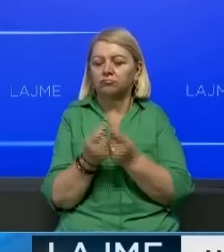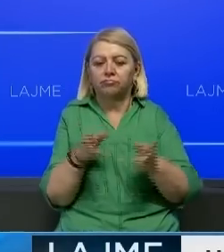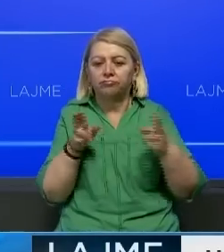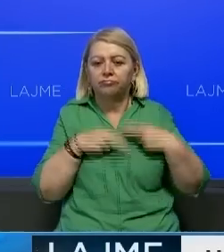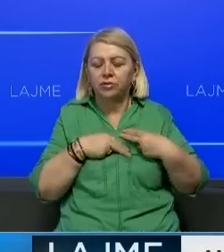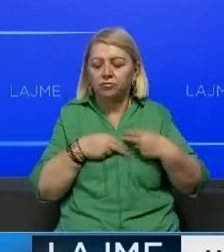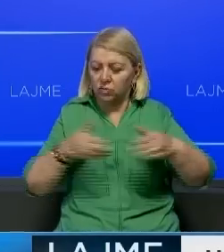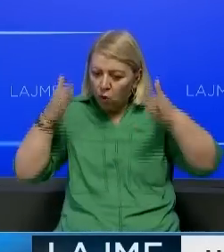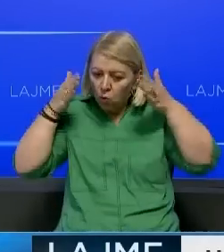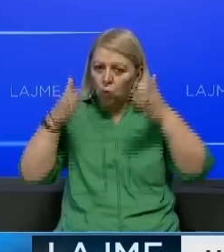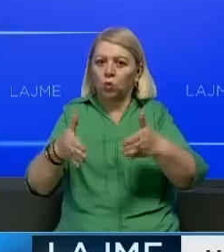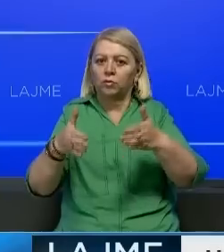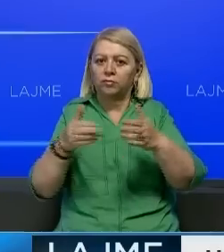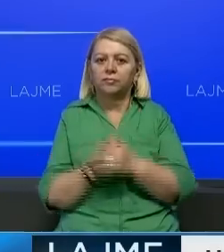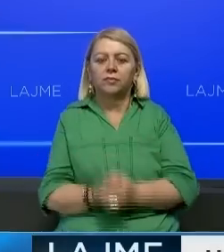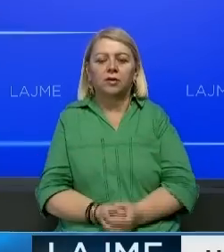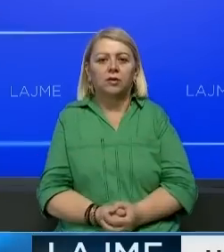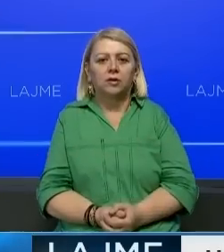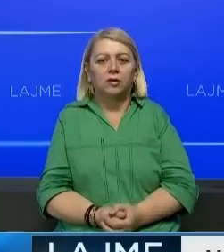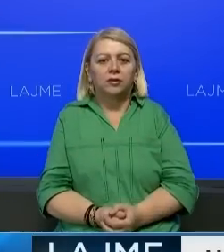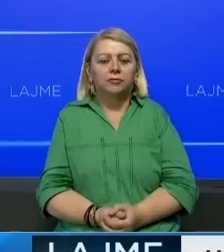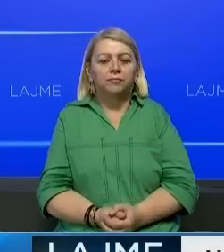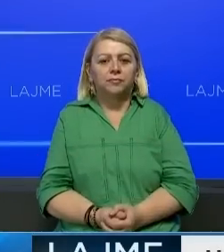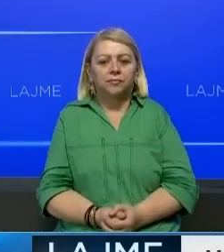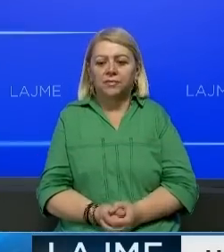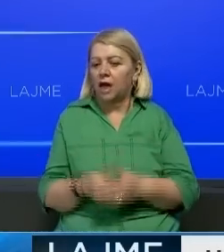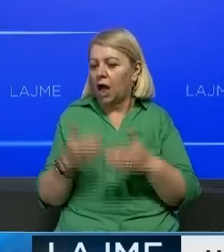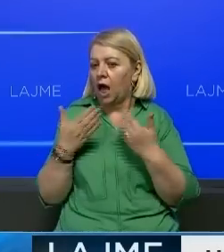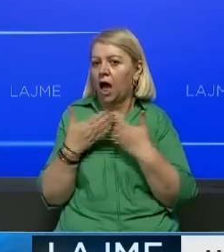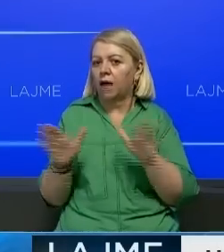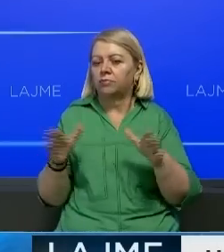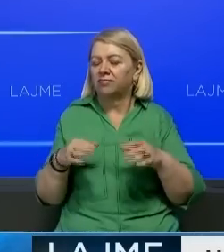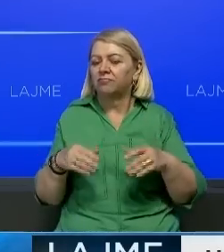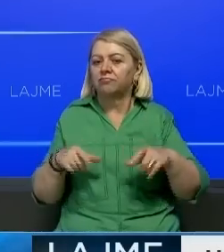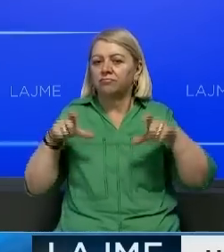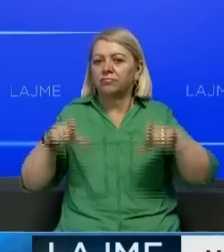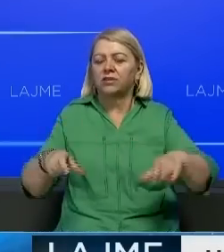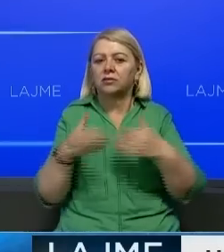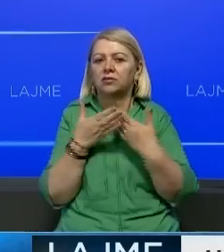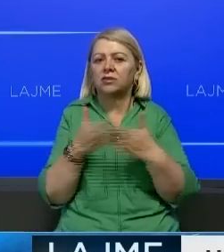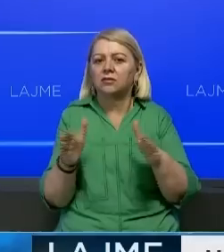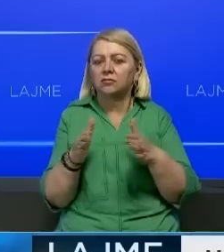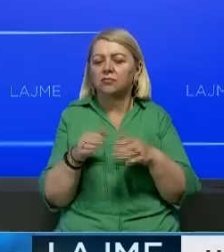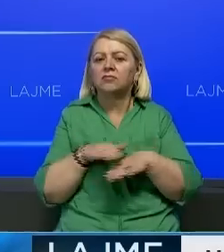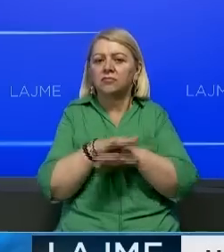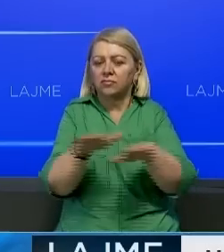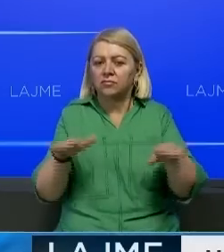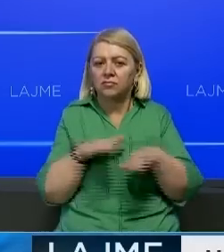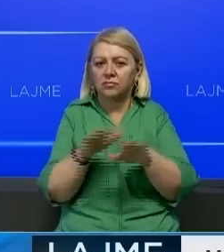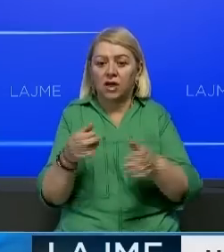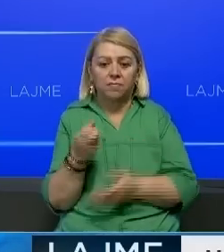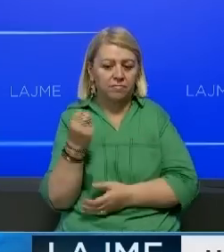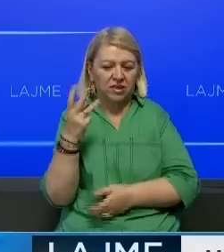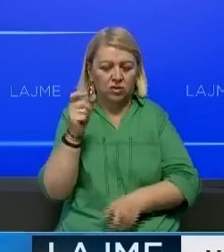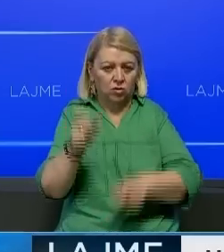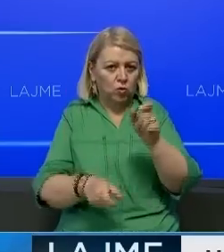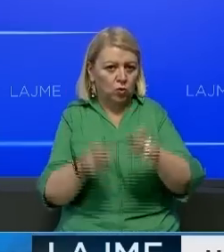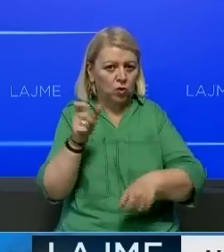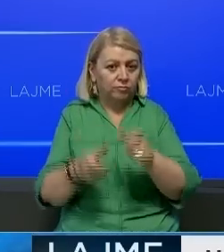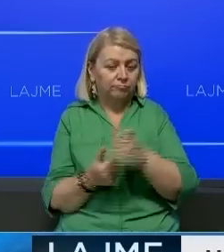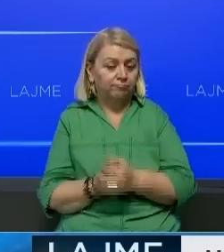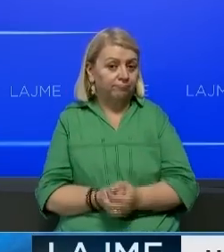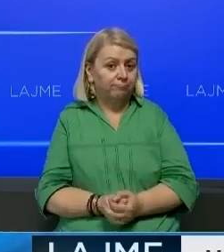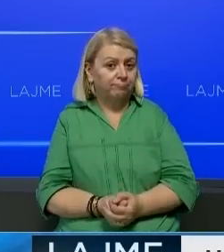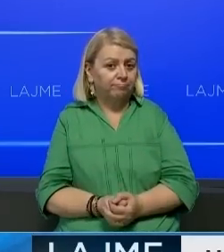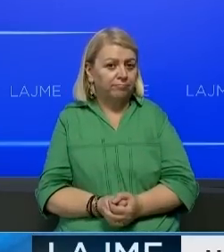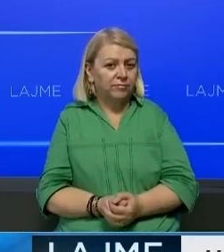dhe për kushtim pjesën e hapjes pishinës Gërmiz për qytetarët e Prishtinës. Normalisht, si